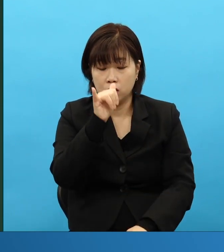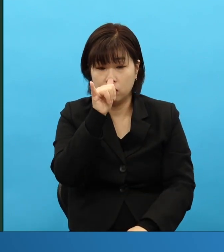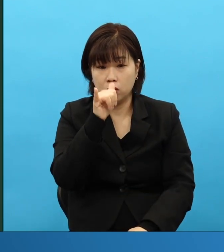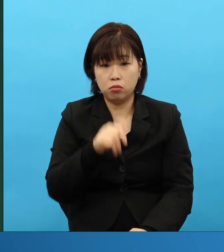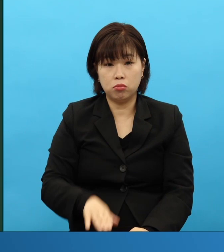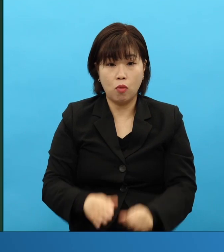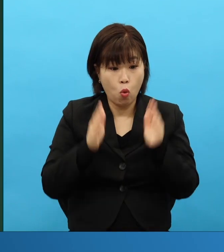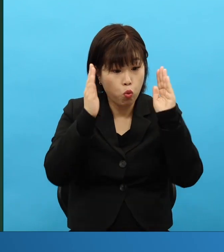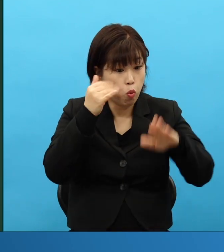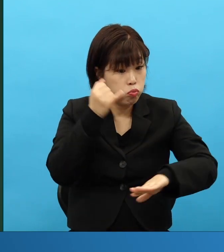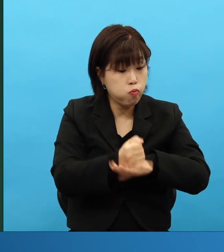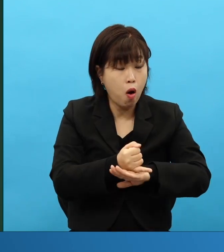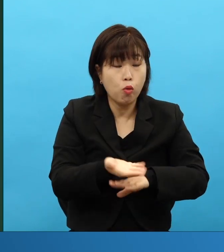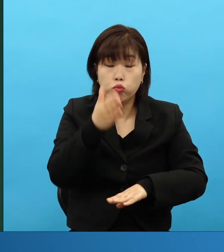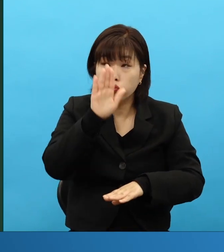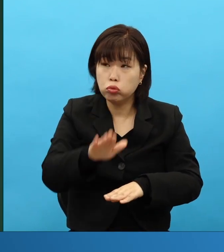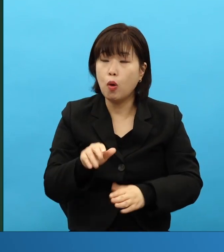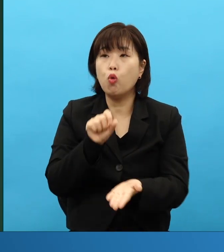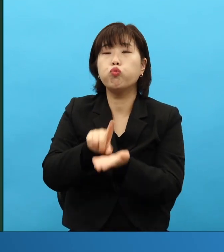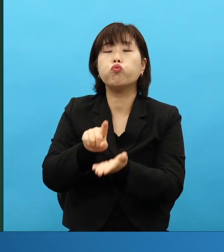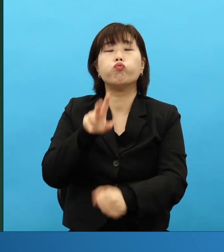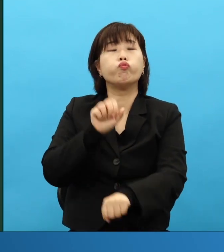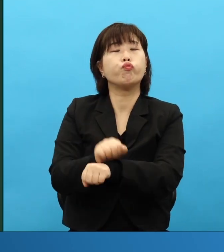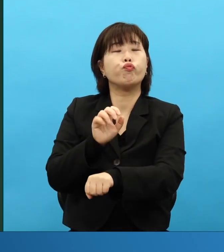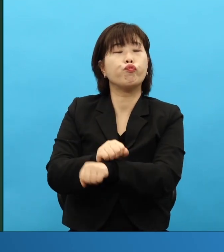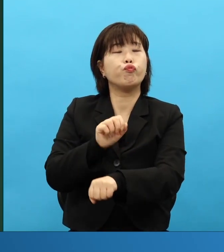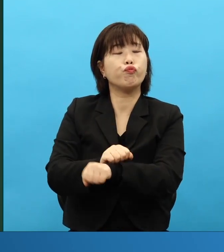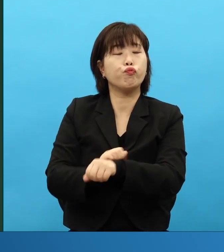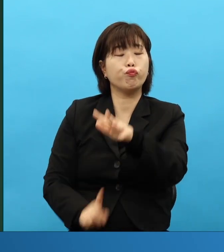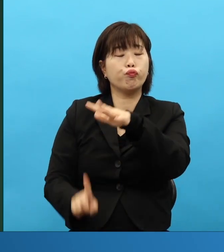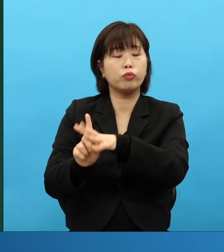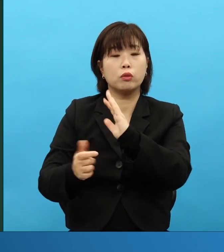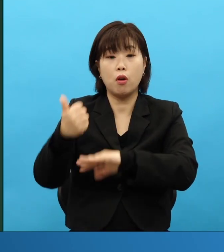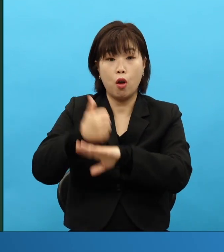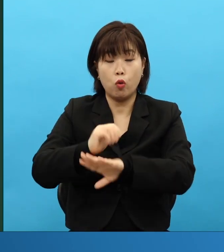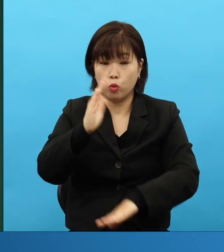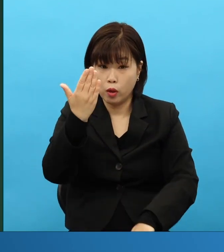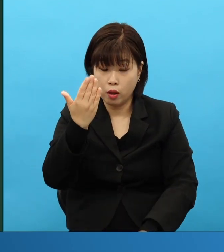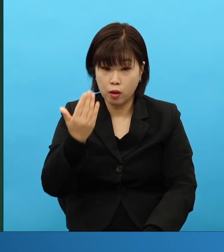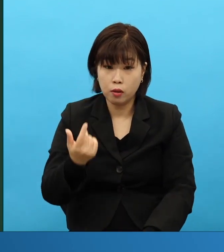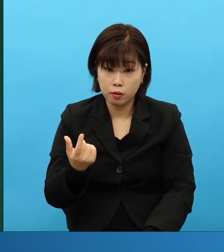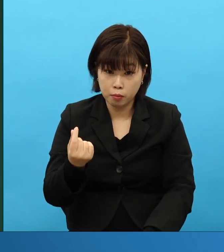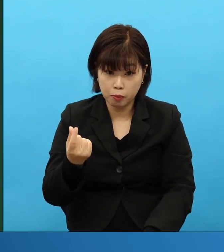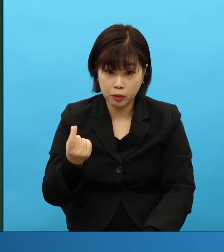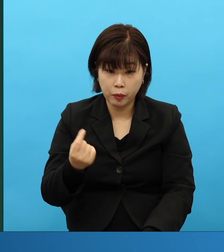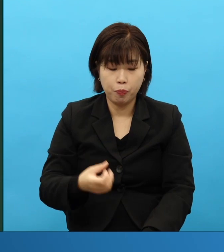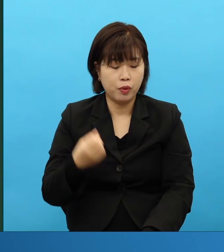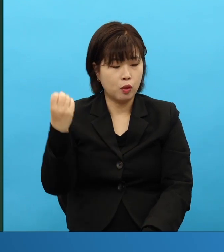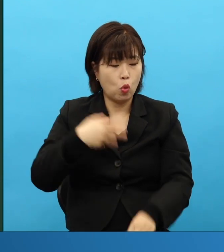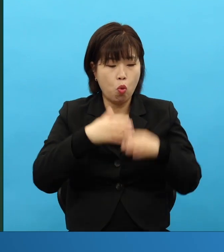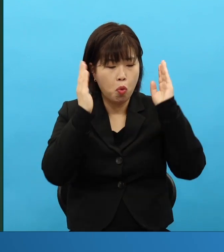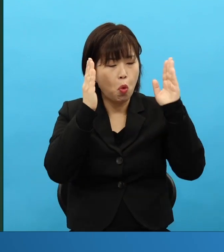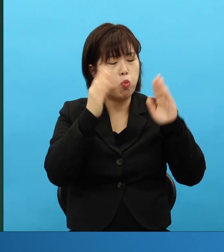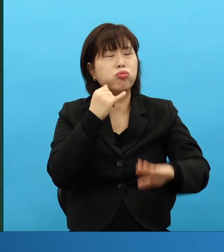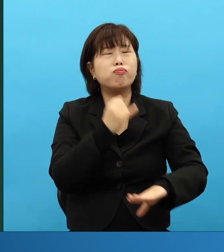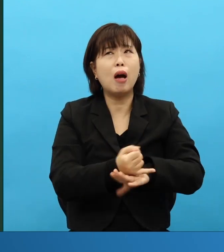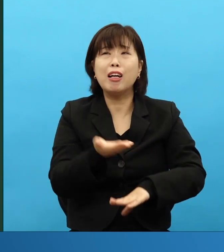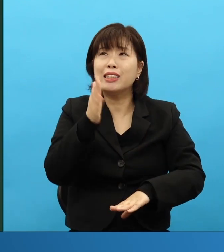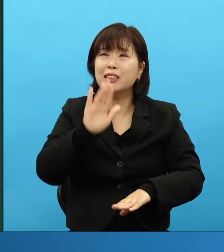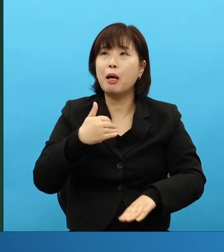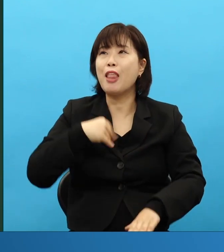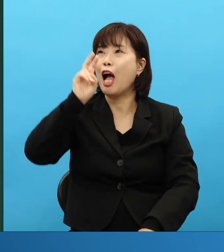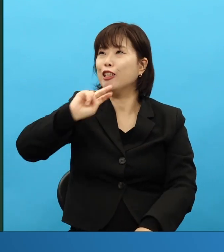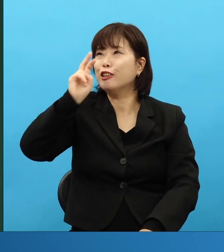음악은 잘 돼. 틀린 겁니까? There are some people who are not so good in their studies, but they're good at music. Is that wrong? 지금 음악 하는 사람들이 우리나라의